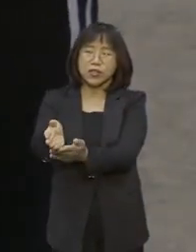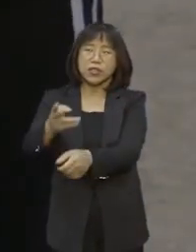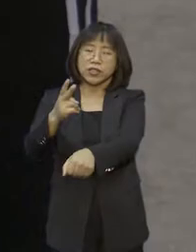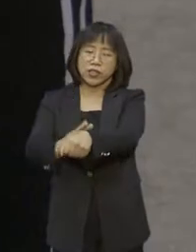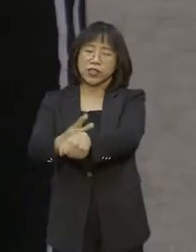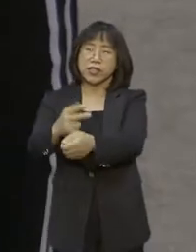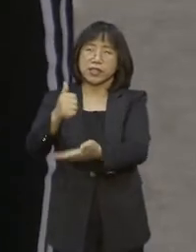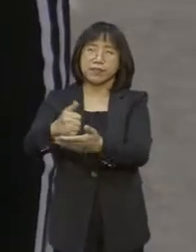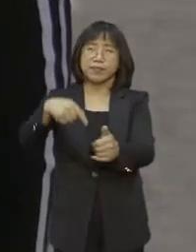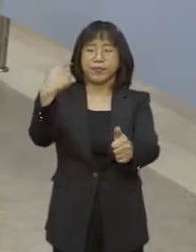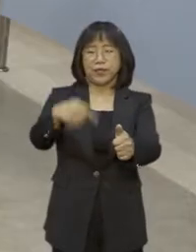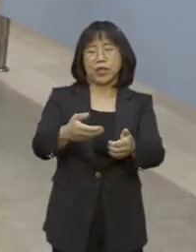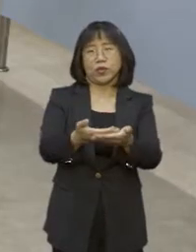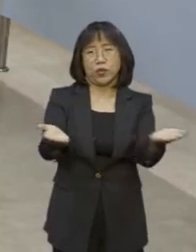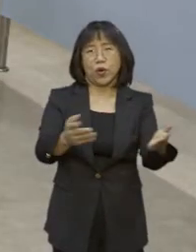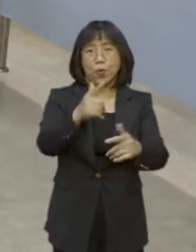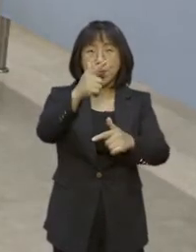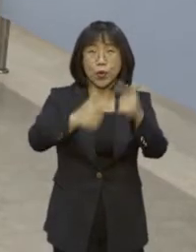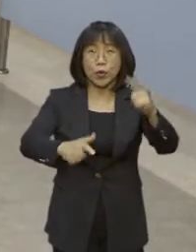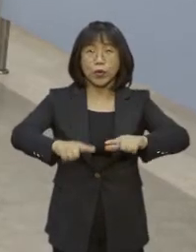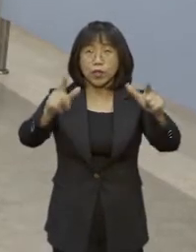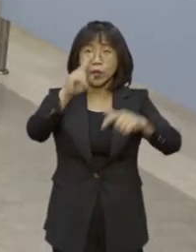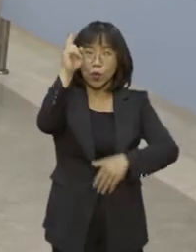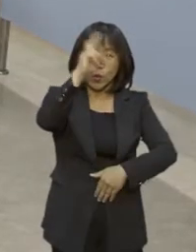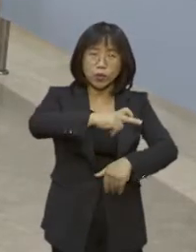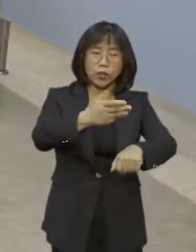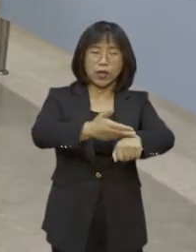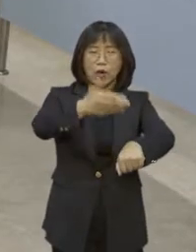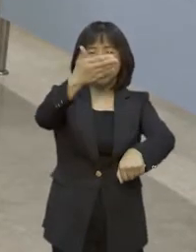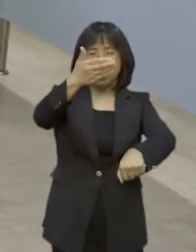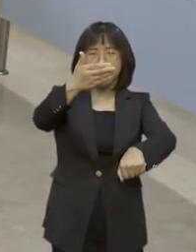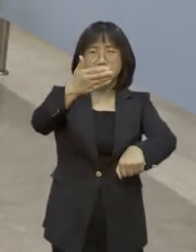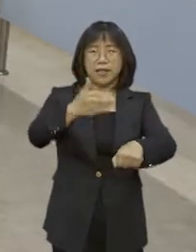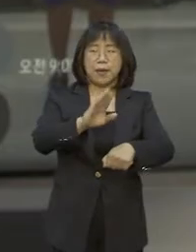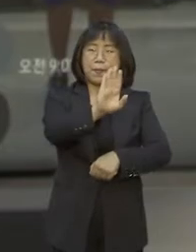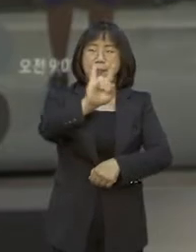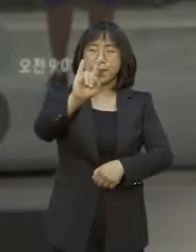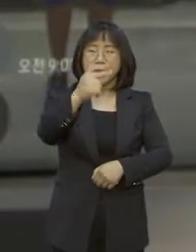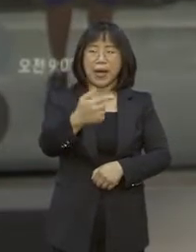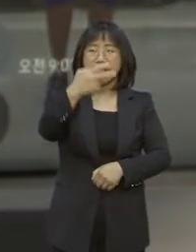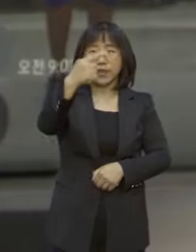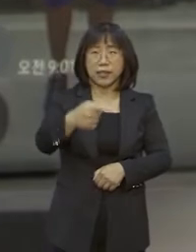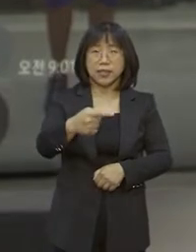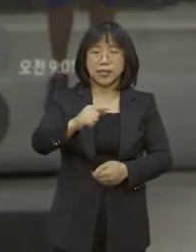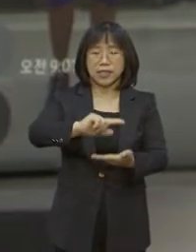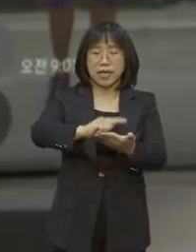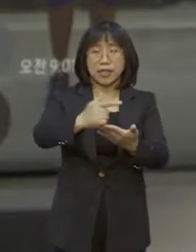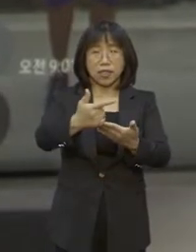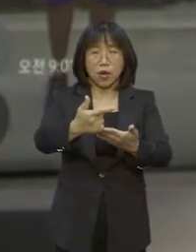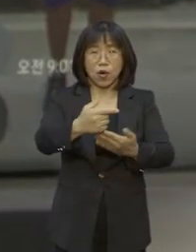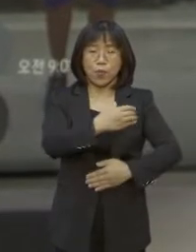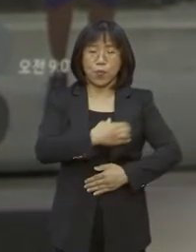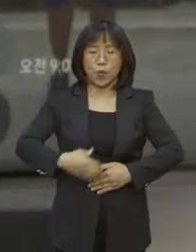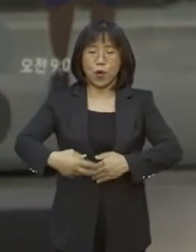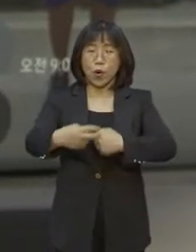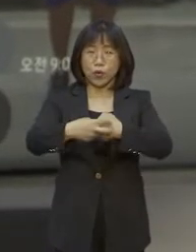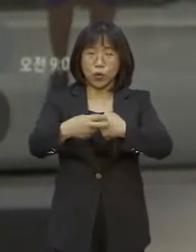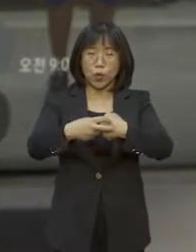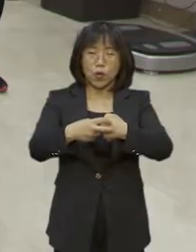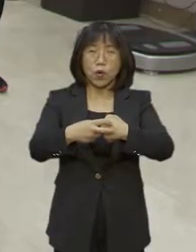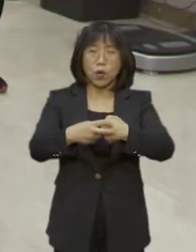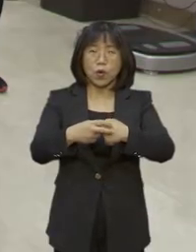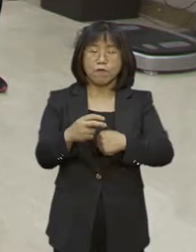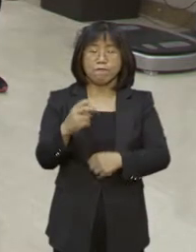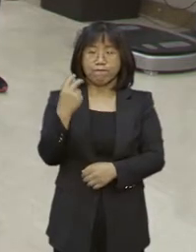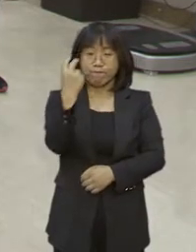있습니다. 매주 목요일 오전 9시 밴드 검색창에 강서구 보건소를 검색하면 방구석